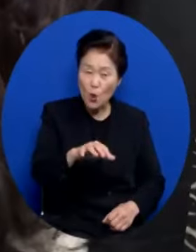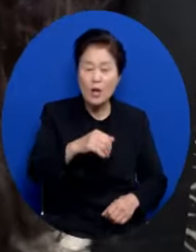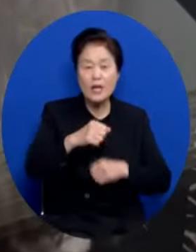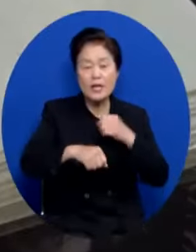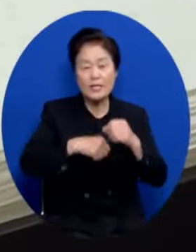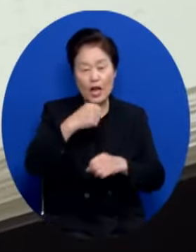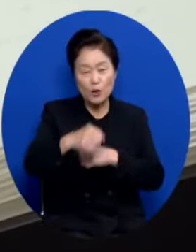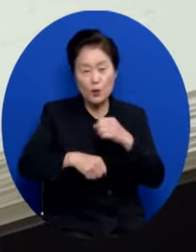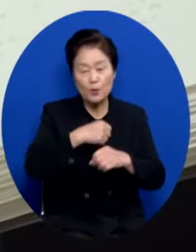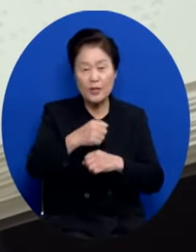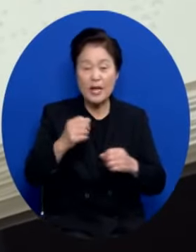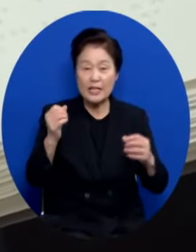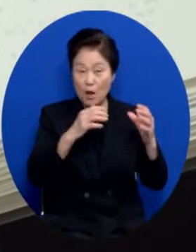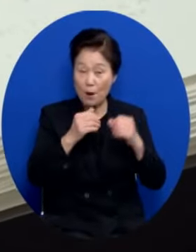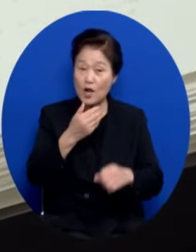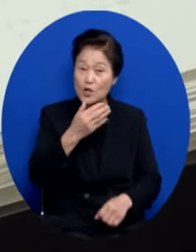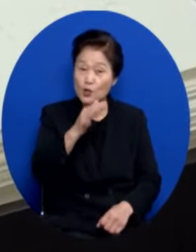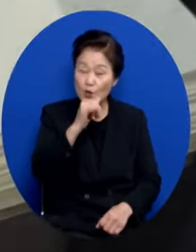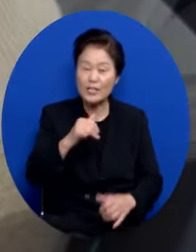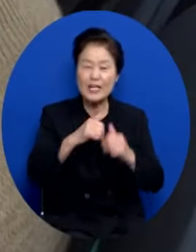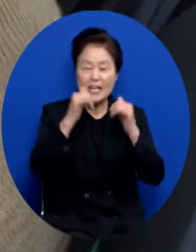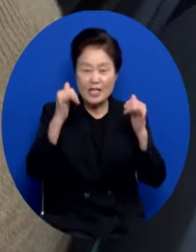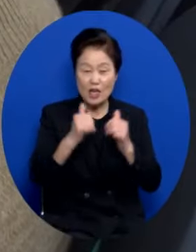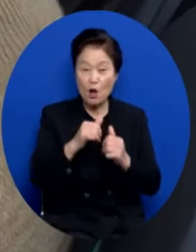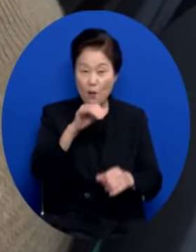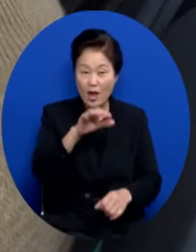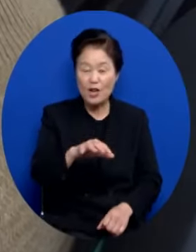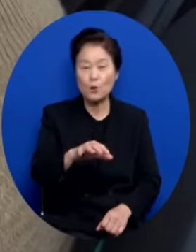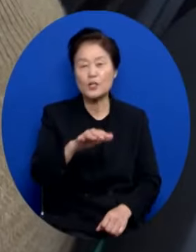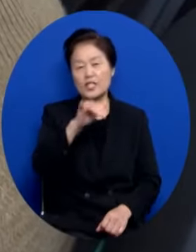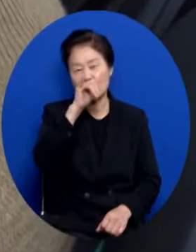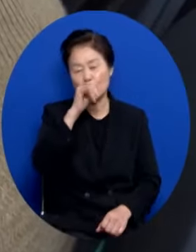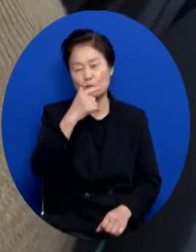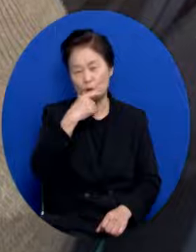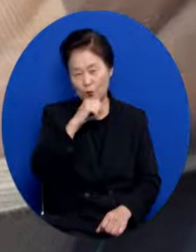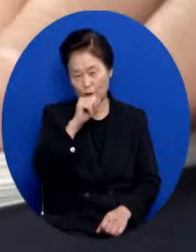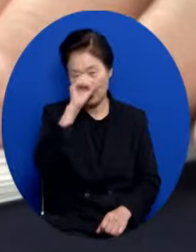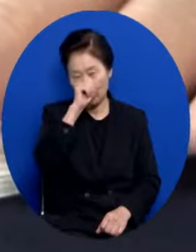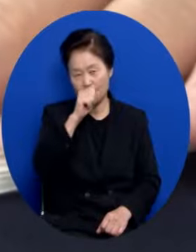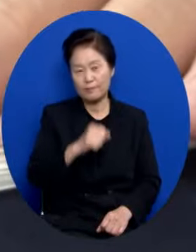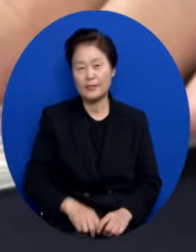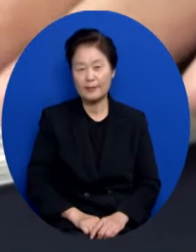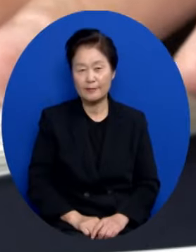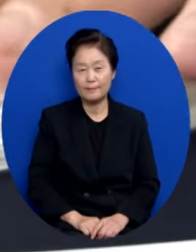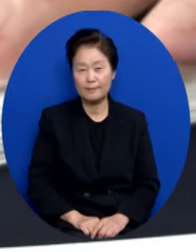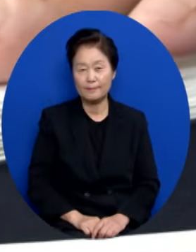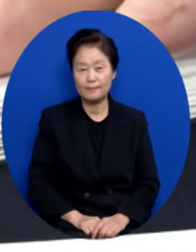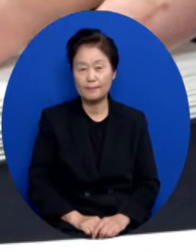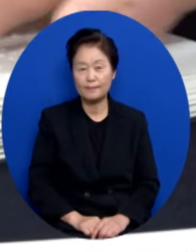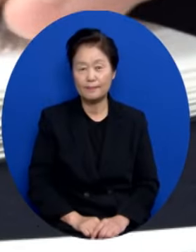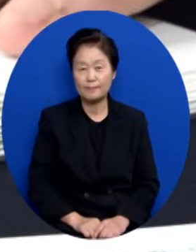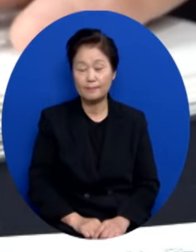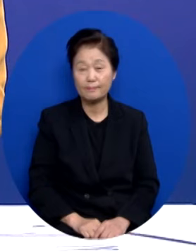자유로운 날개를 펼칠 수 있는 우리 사회만의 광장이 필요해 보입니다. CTS 뉴스 박주성입니다.